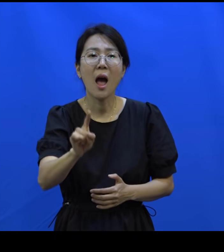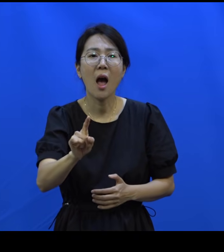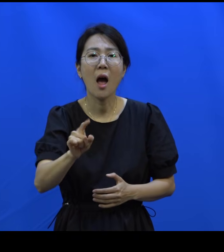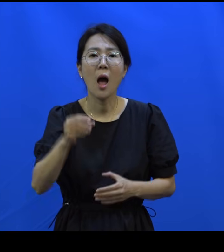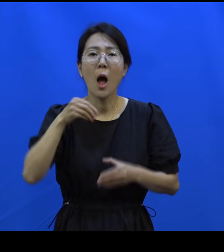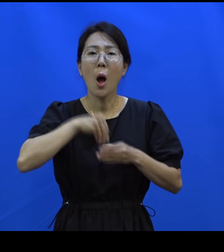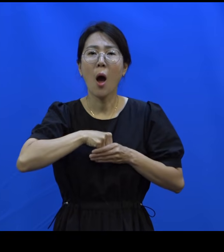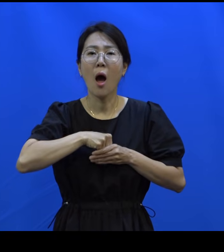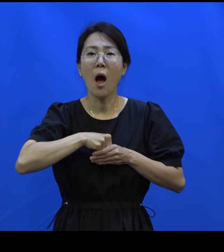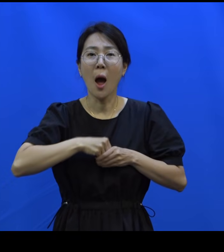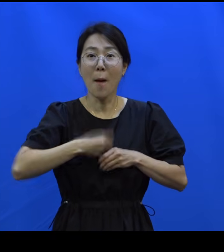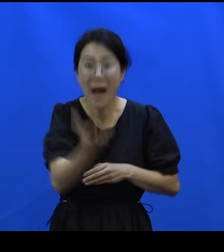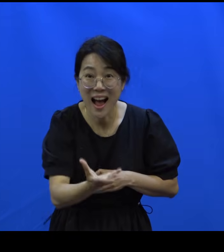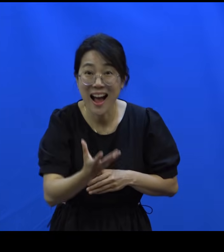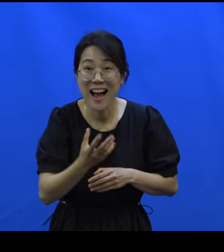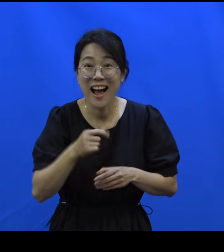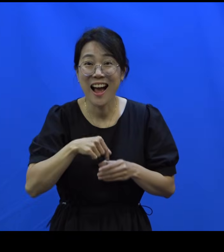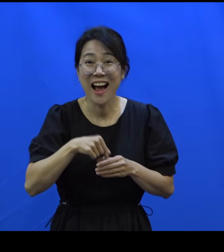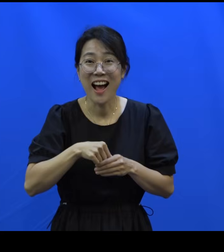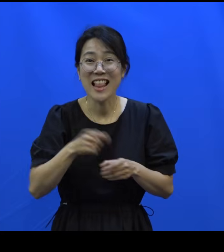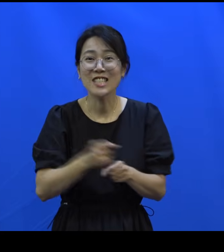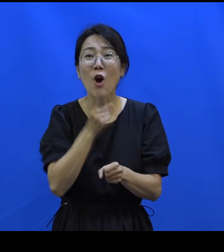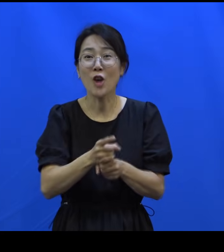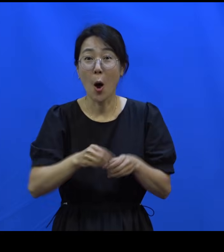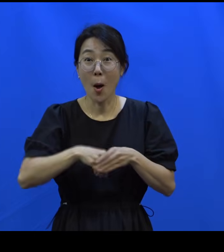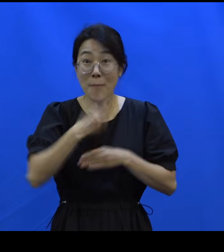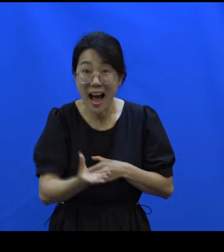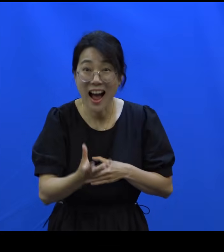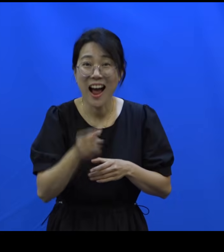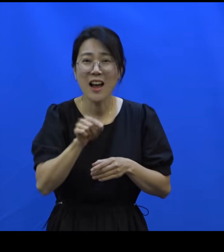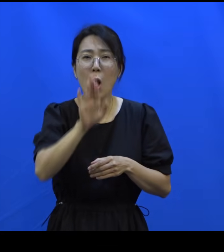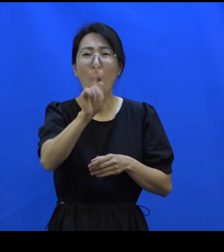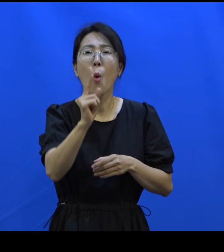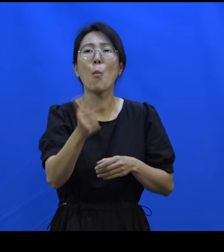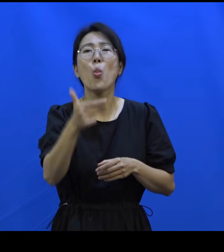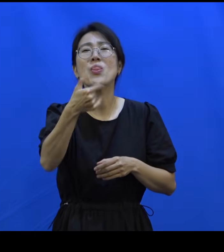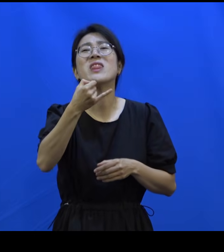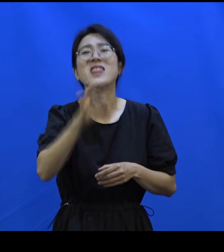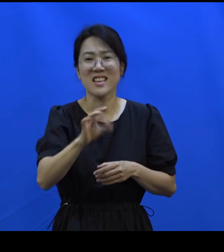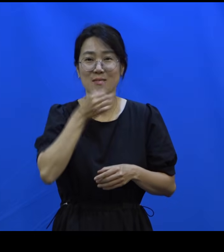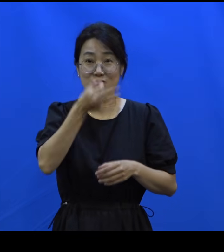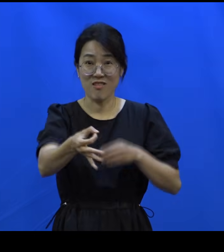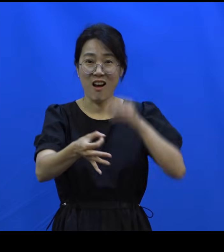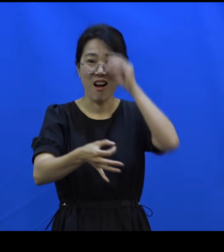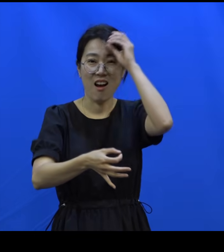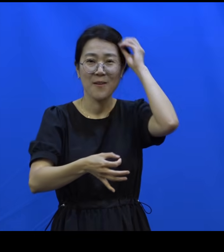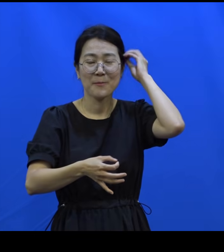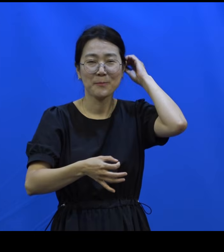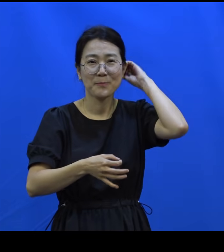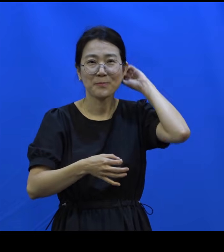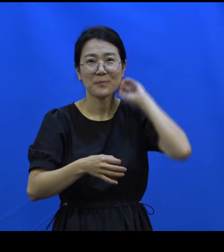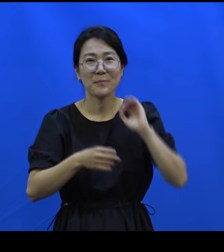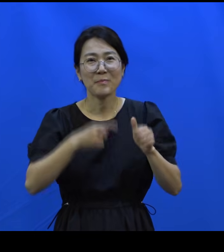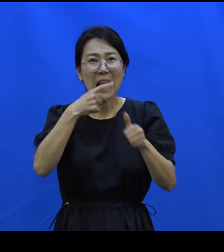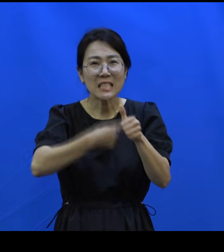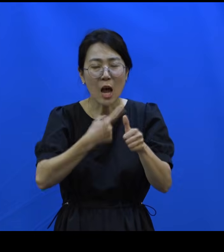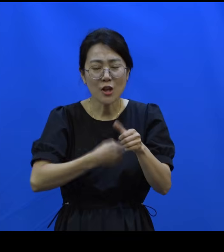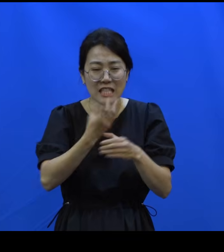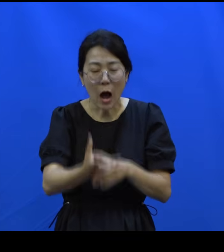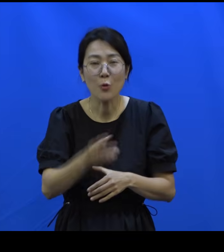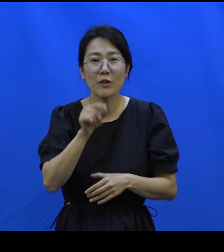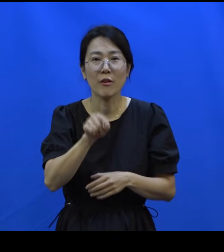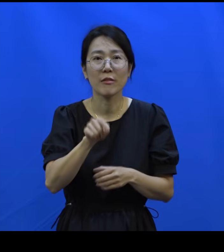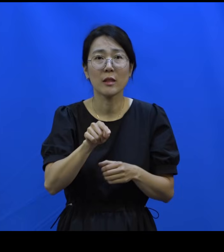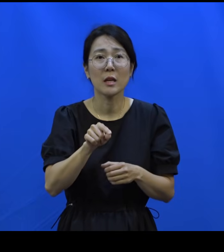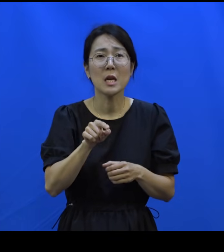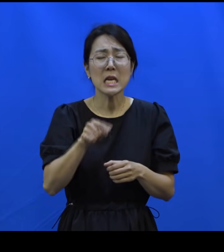전통적인 율법의 가르침은 정확한 보상의 원리입니다. 문제는 이 사람들이 개인적인 아웅가품과 복수를 정당화하기 위해서 이